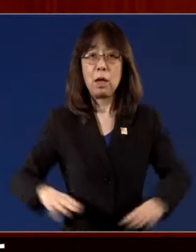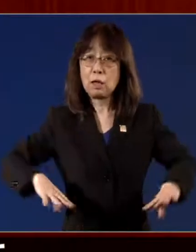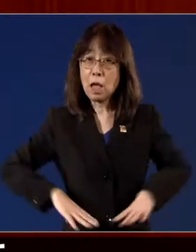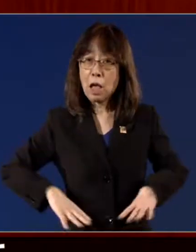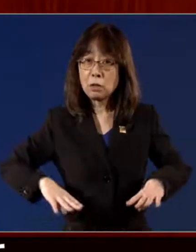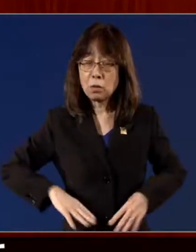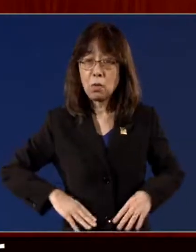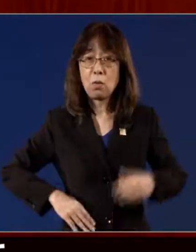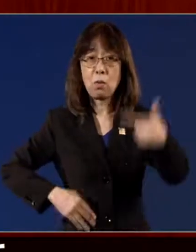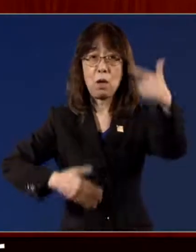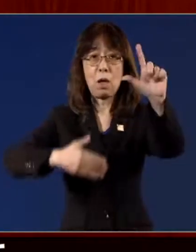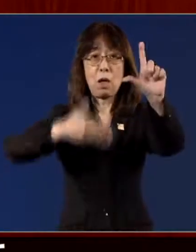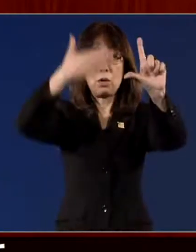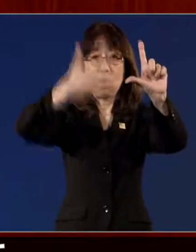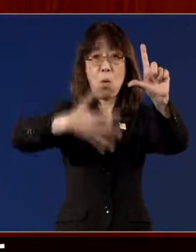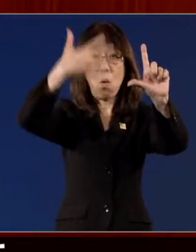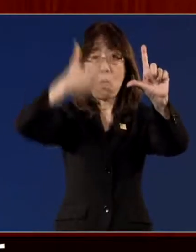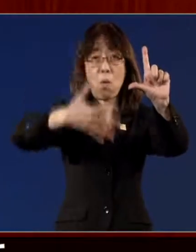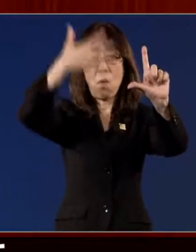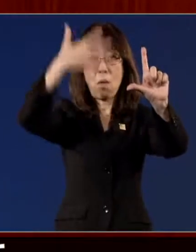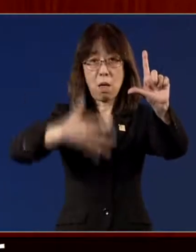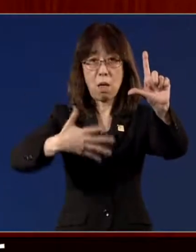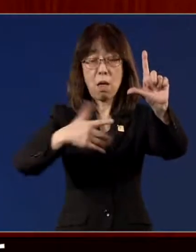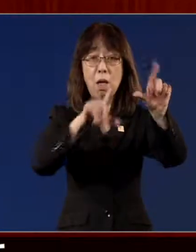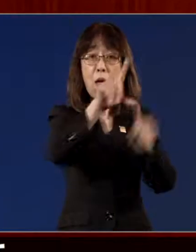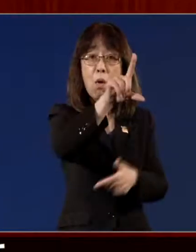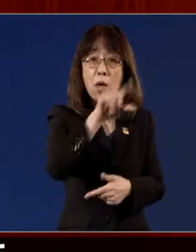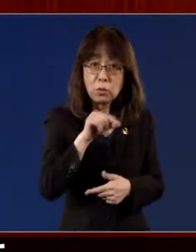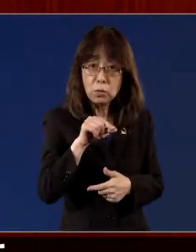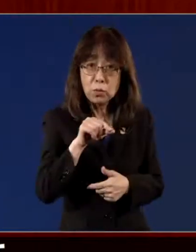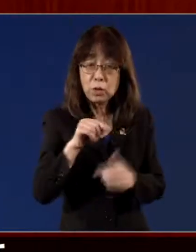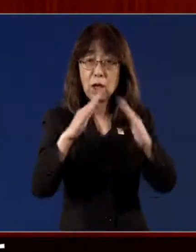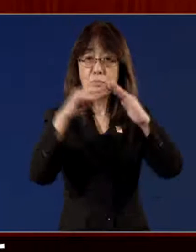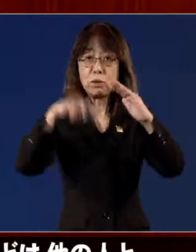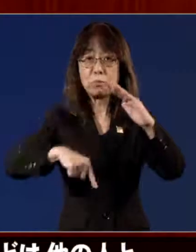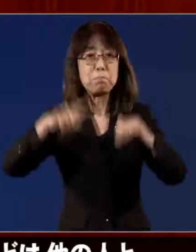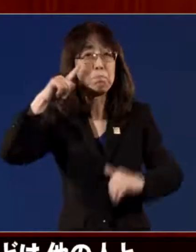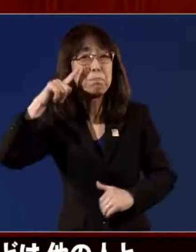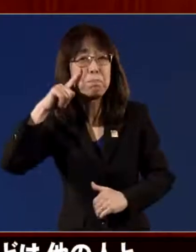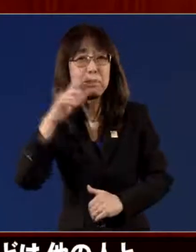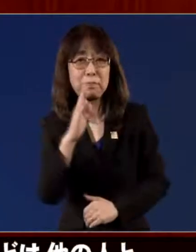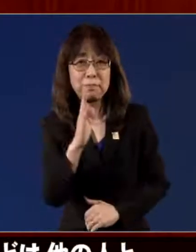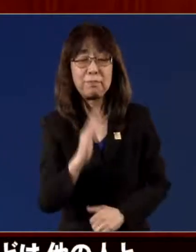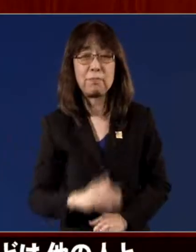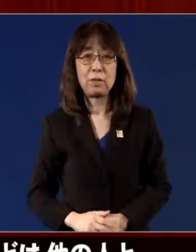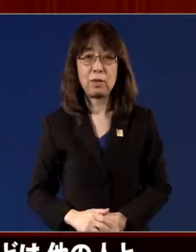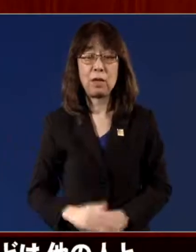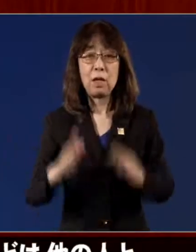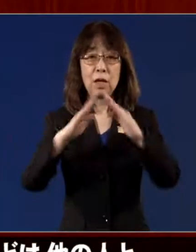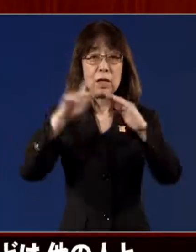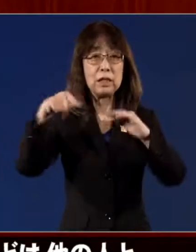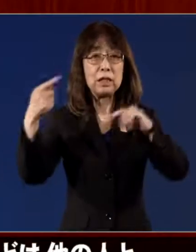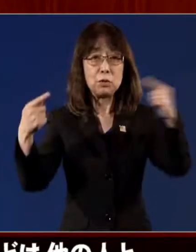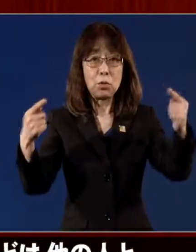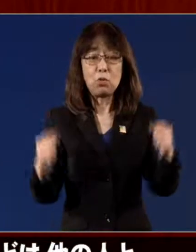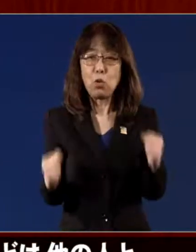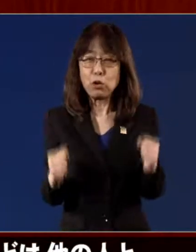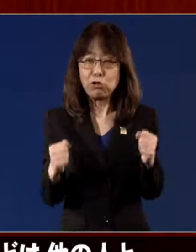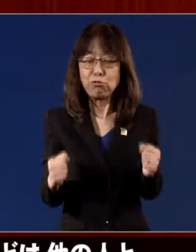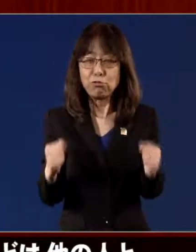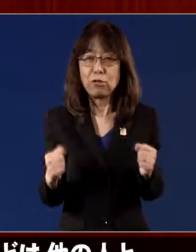動画を活用して自宅でやってみましょう近所のジョギングや散歩などは